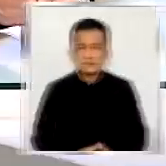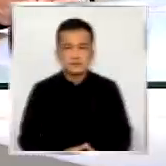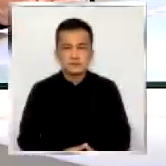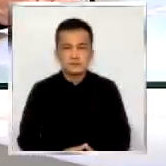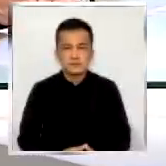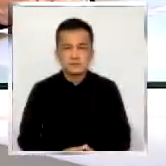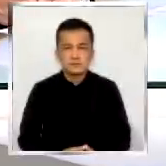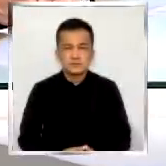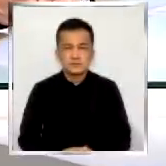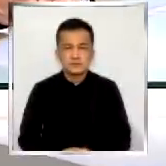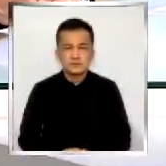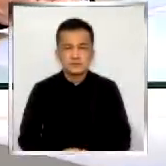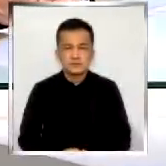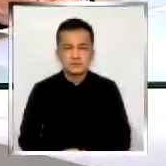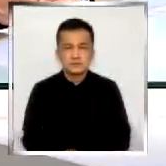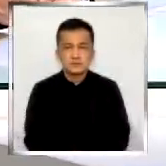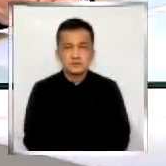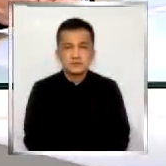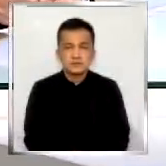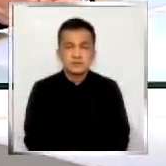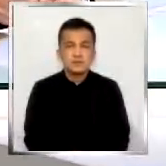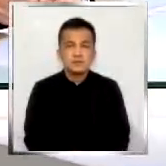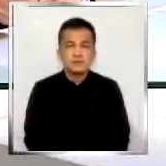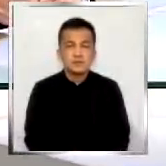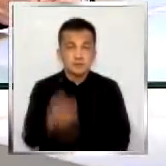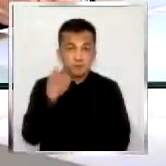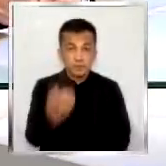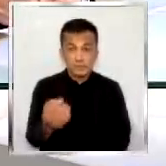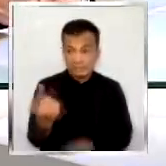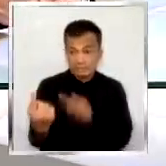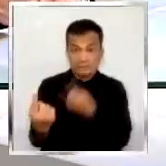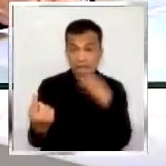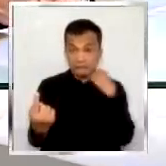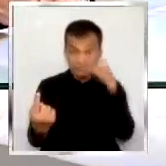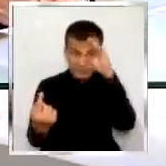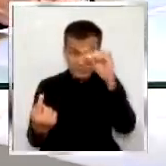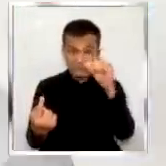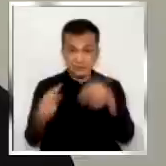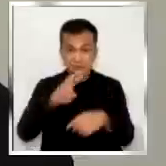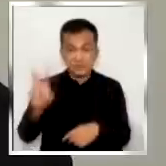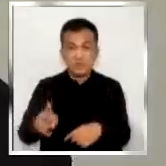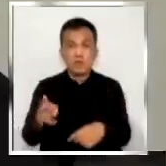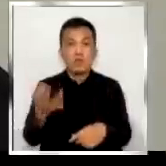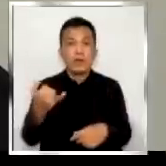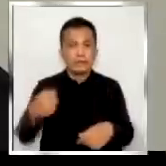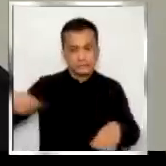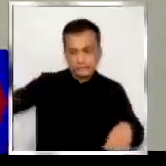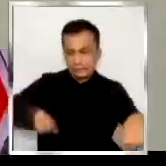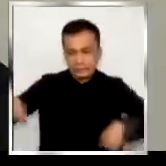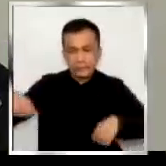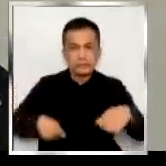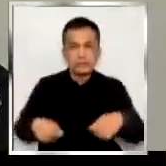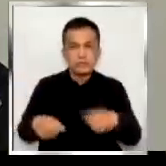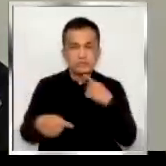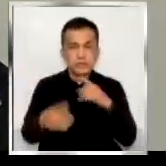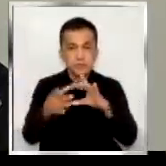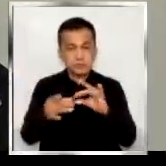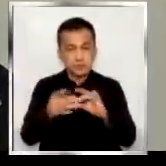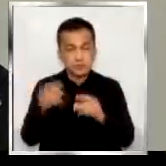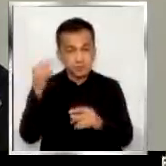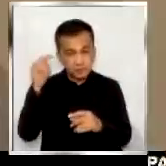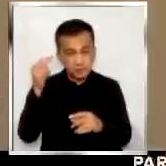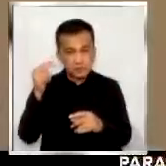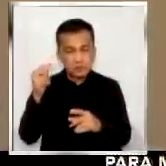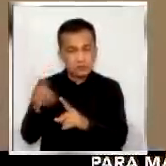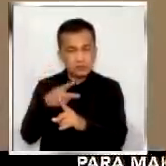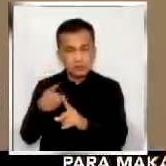Patay ang isang lalaki sa Valenzuela matapos pagsasaksakin. Kwento ng pamangkin ng biktimang si Eduardo Mercado, bibili lang sana sila ng